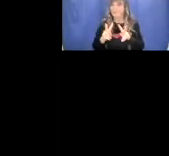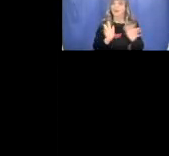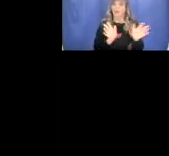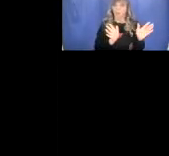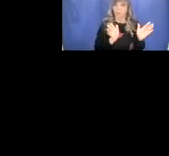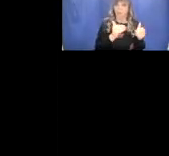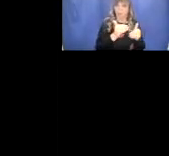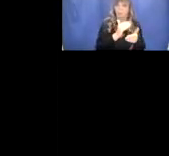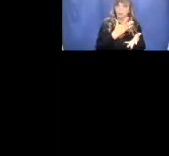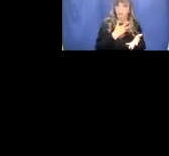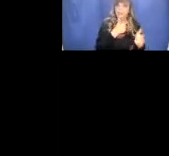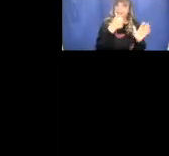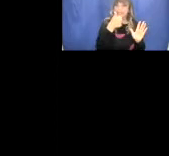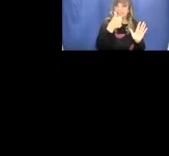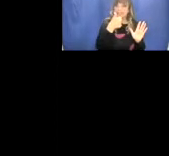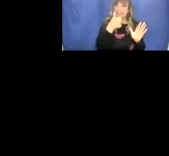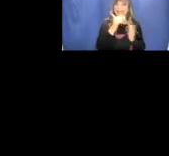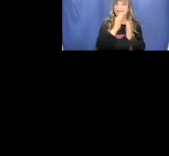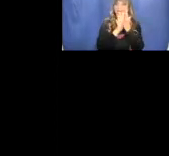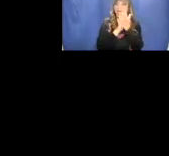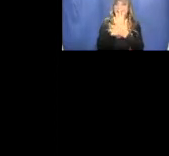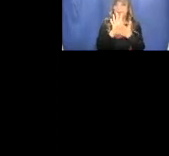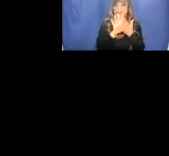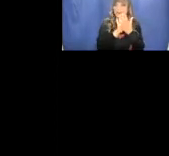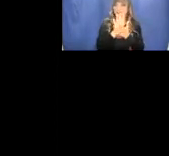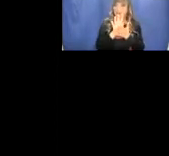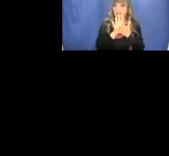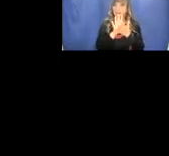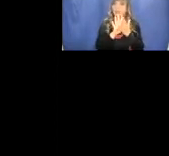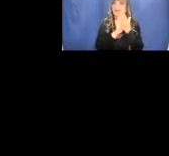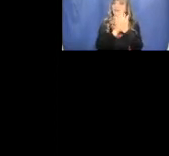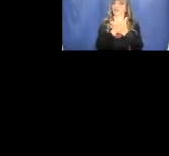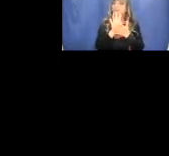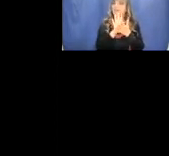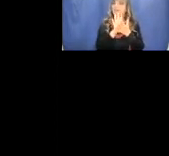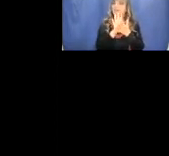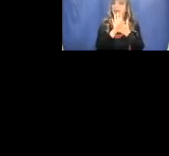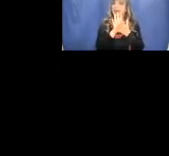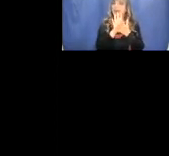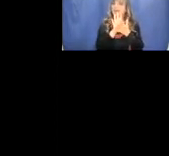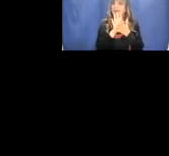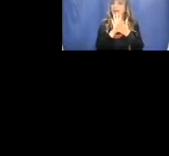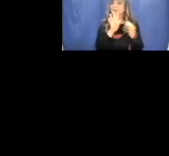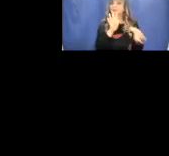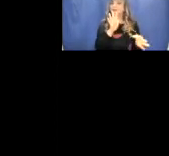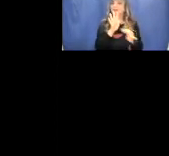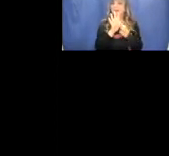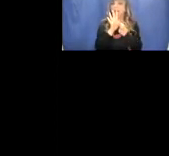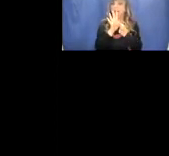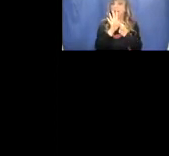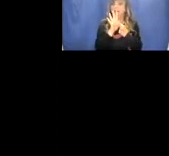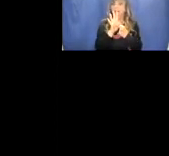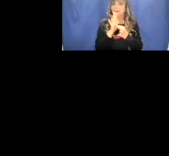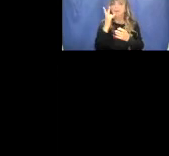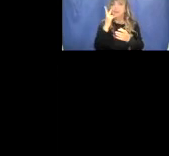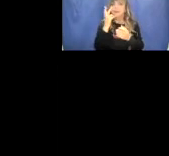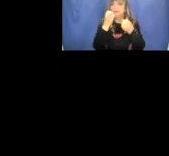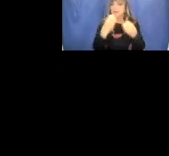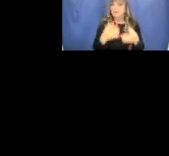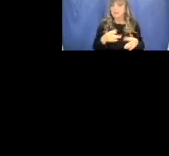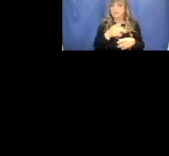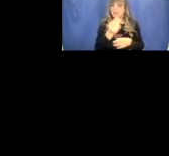allora prendiamo in ciascuna faccia il suo centro e vi faccio vedere cosa succede da questo